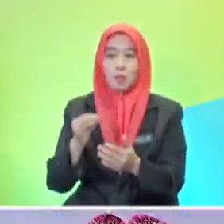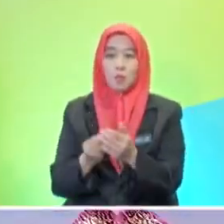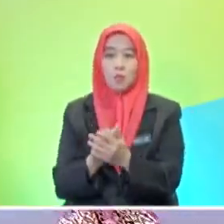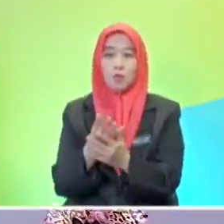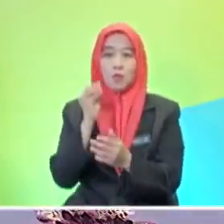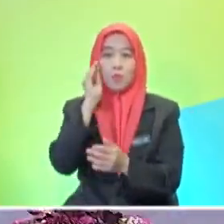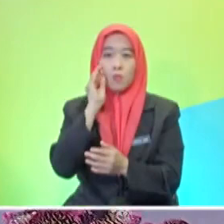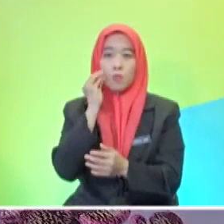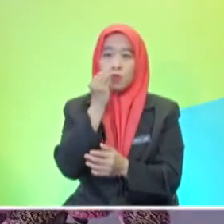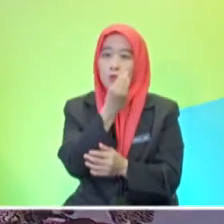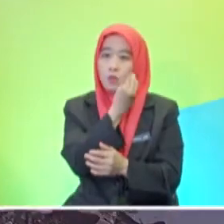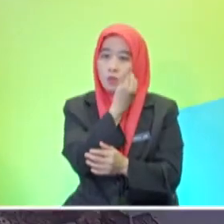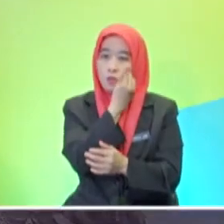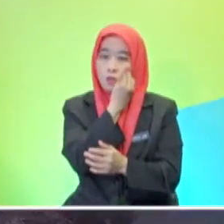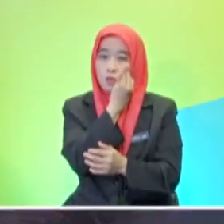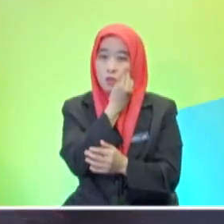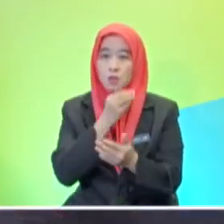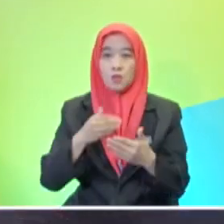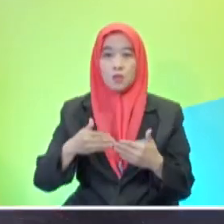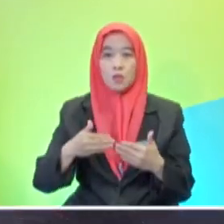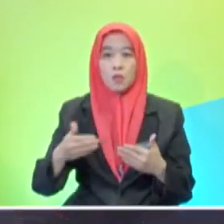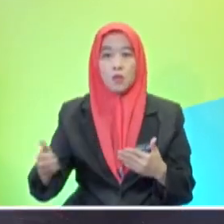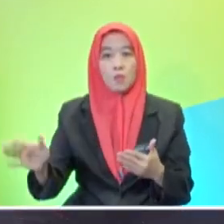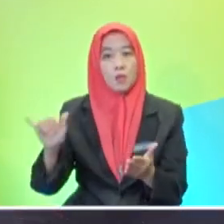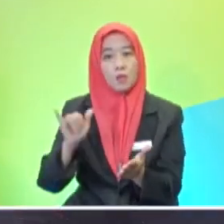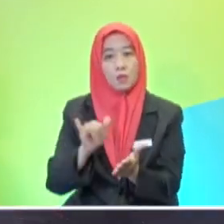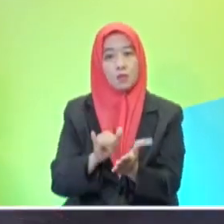berbunga. Dan selepas itu